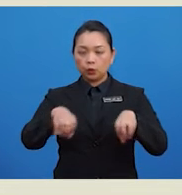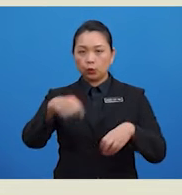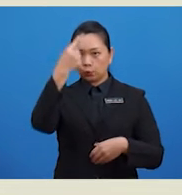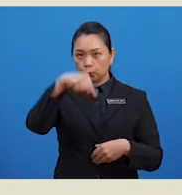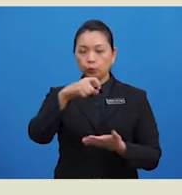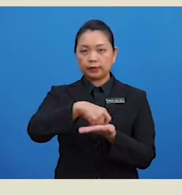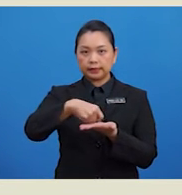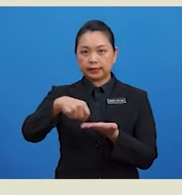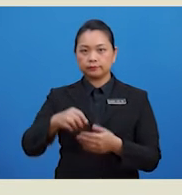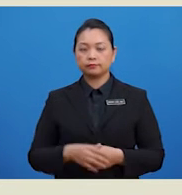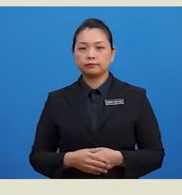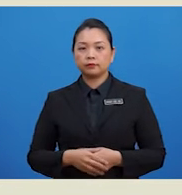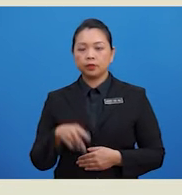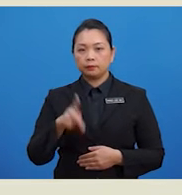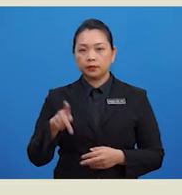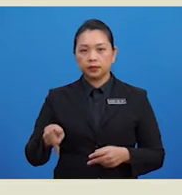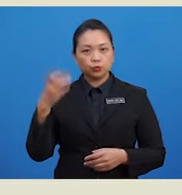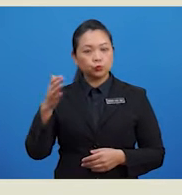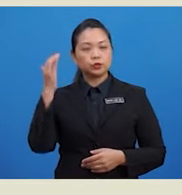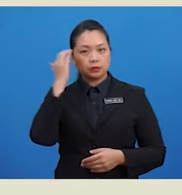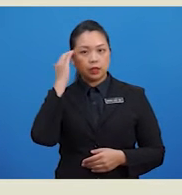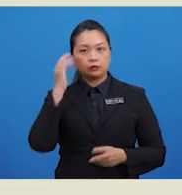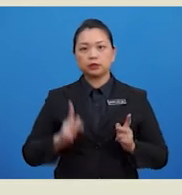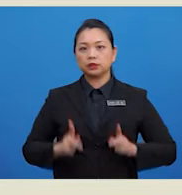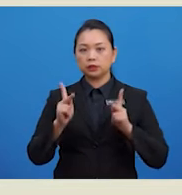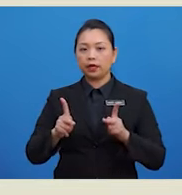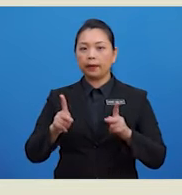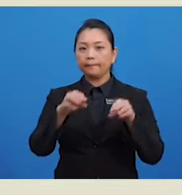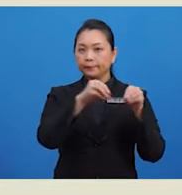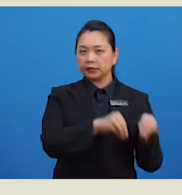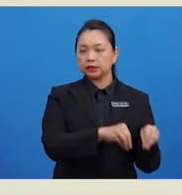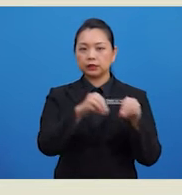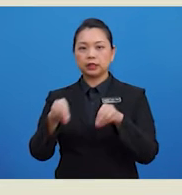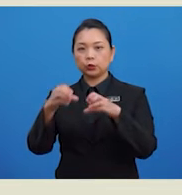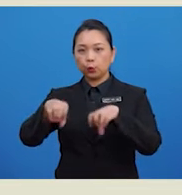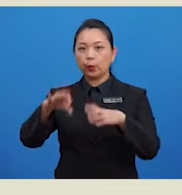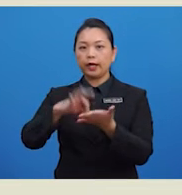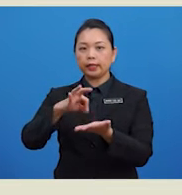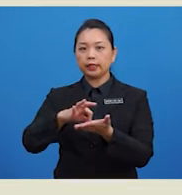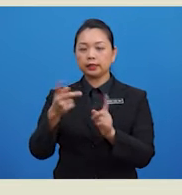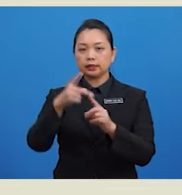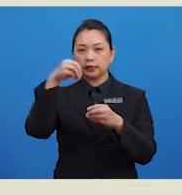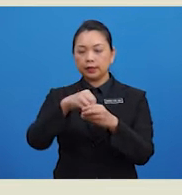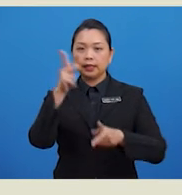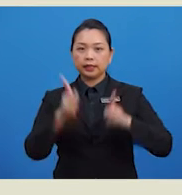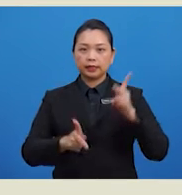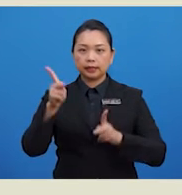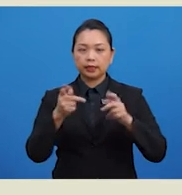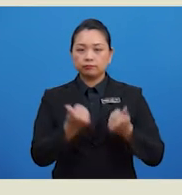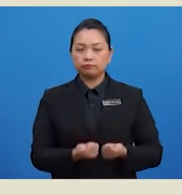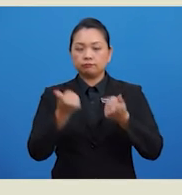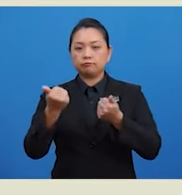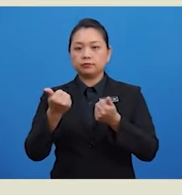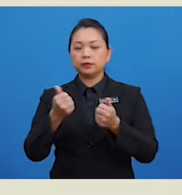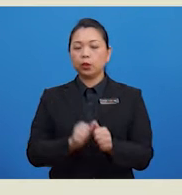dicatat. Pelajar juga dapat mengetahui kaedah pemindahan telur ayam ke kenderaan pengangkutan